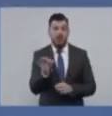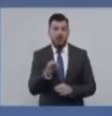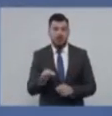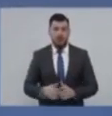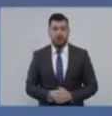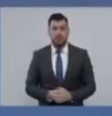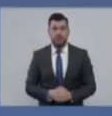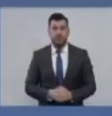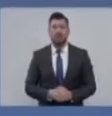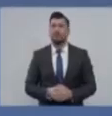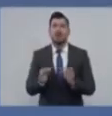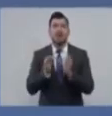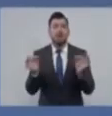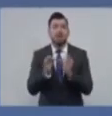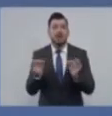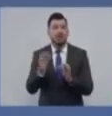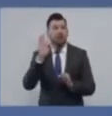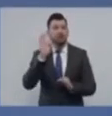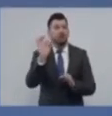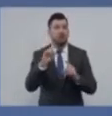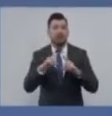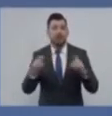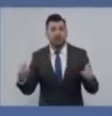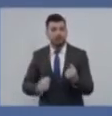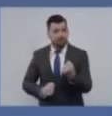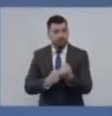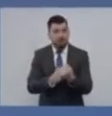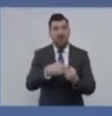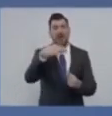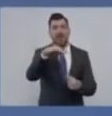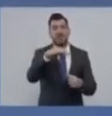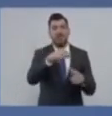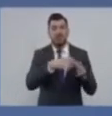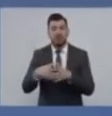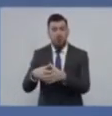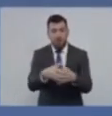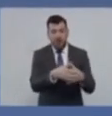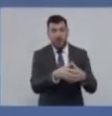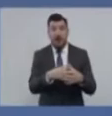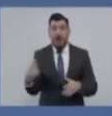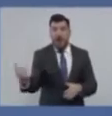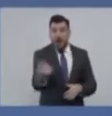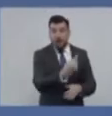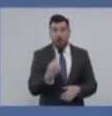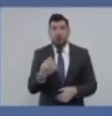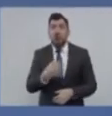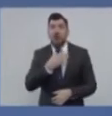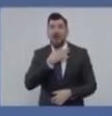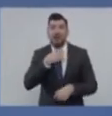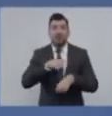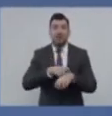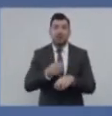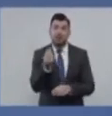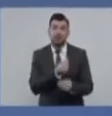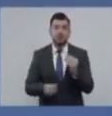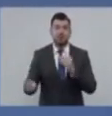πρωτίστως στους πιο ευάλωτους συμπατριώτες μας σε όσους έχουν μεγαλύτερη ανάγκη σε όσους παράγουν σε